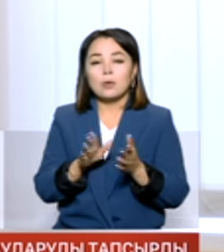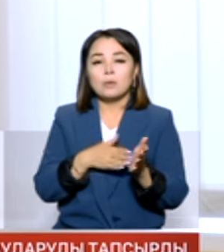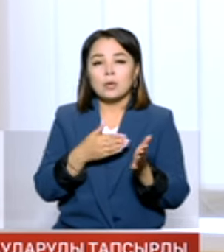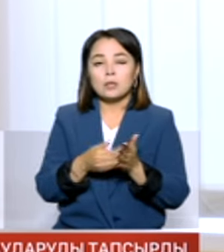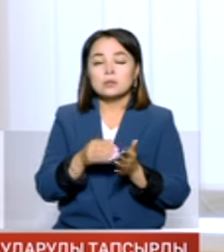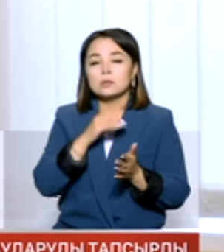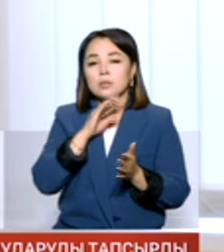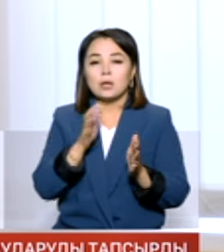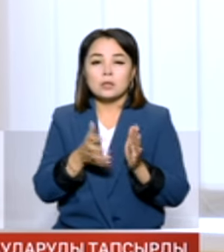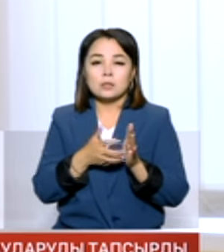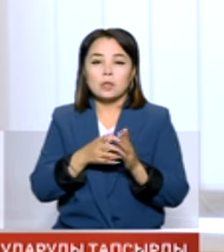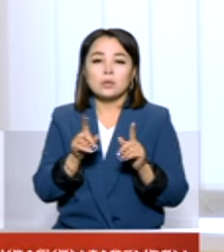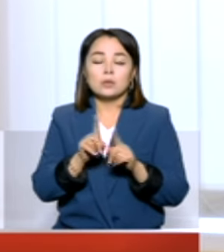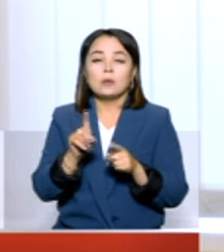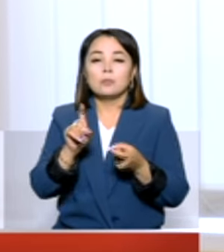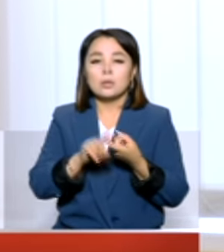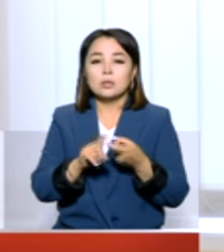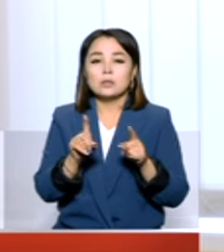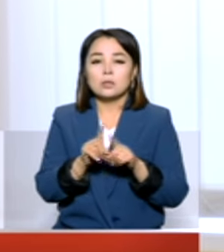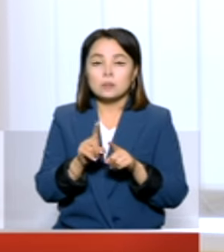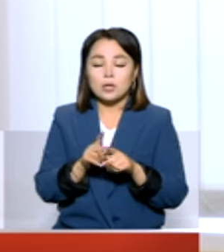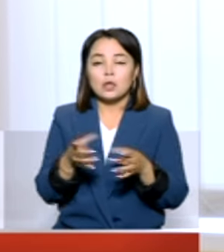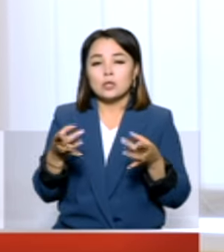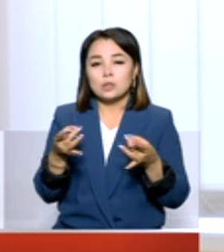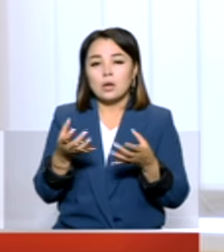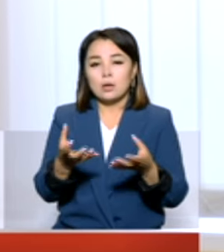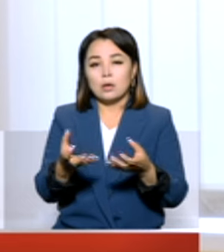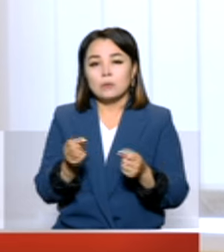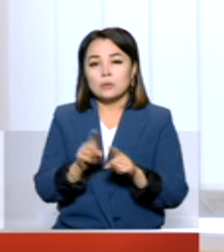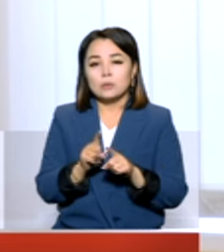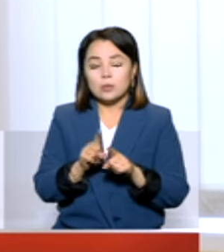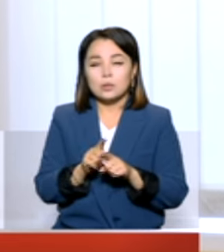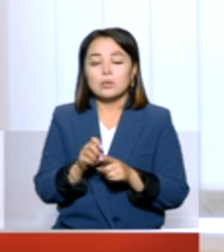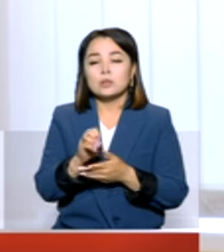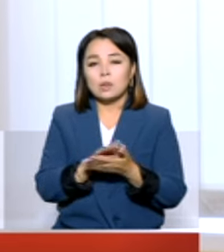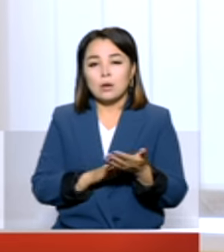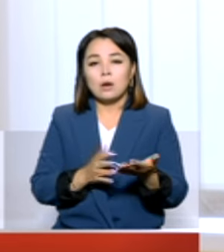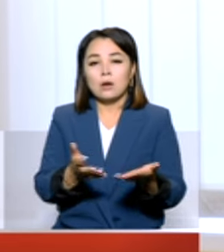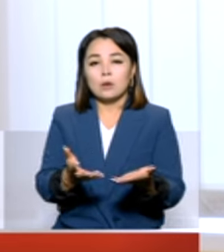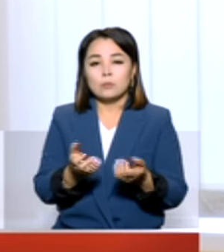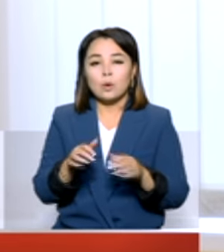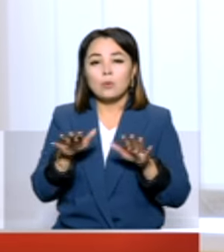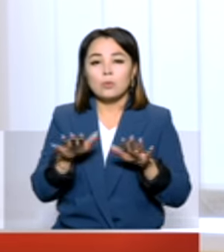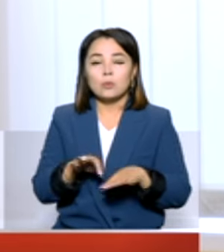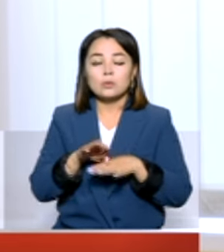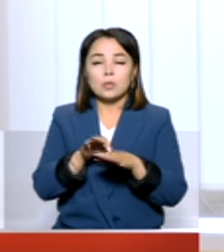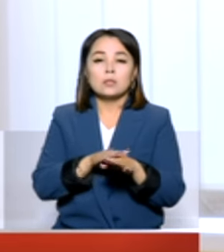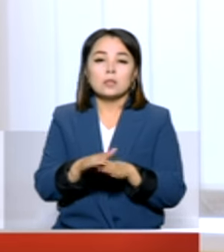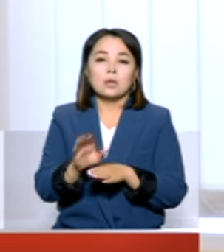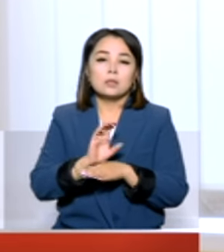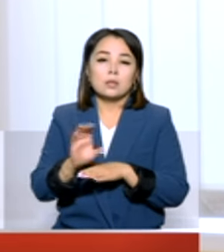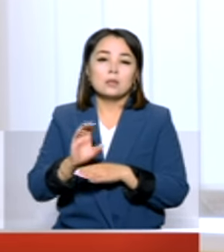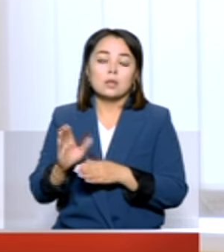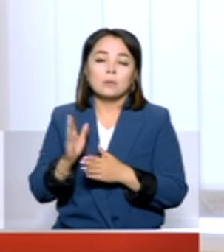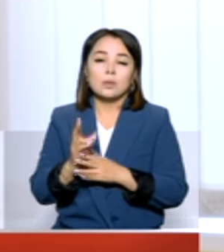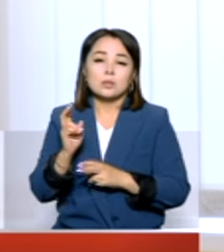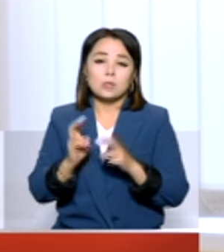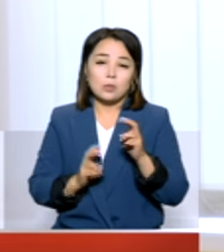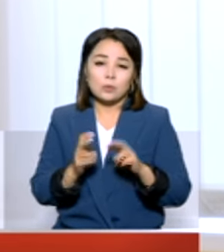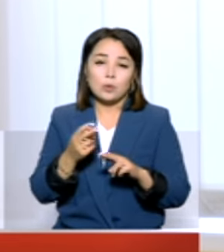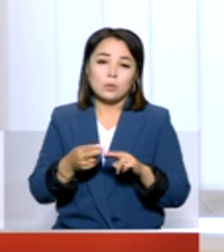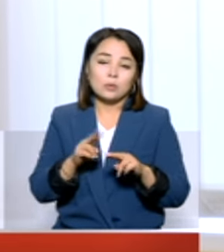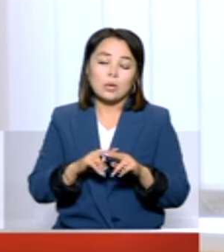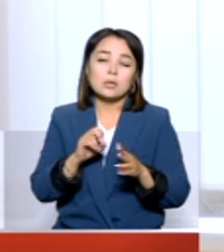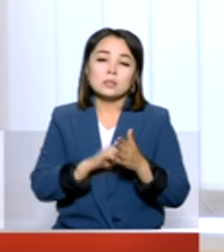майлылығының жеткіліксіздігі болғандықтан ол енді шикізатты қабылдағаннан кейін ары қарай қабылдау орнына өткізу керек қой, сүт өңдеу зауытына.